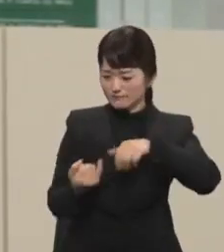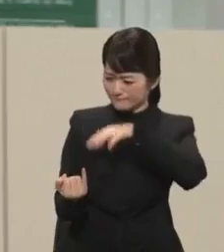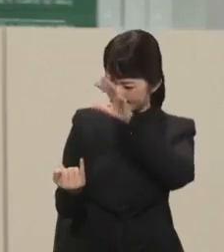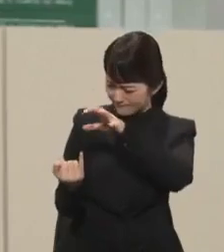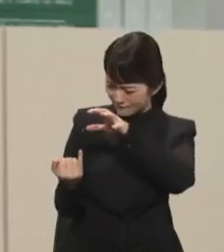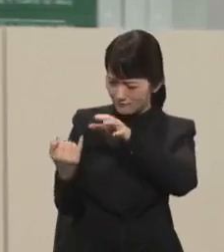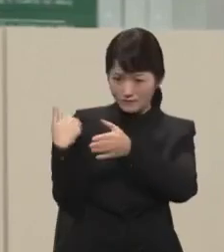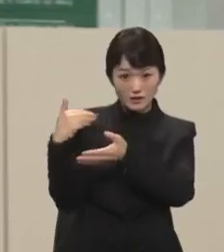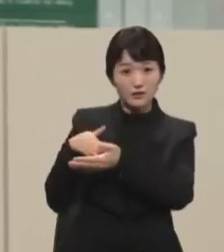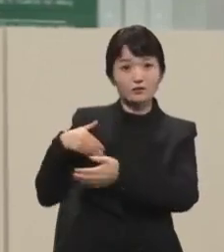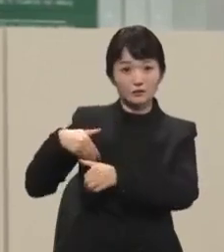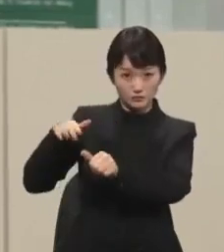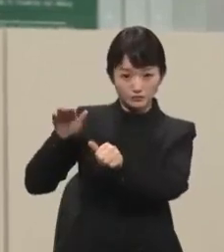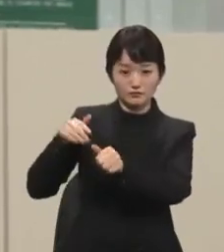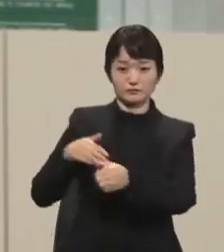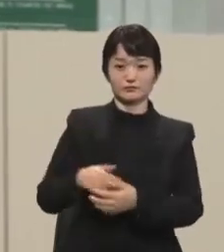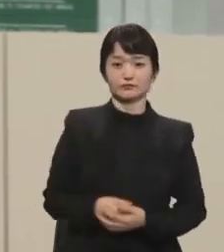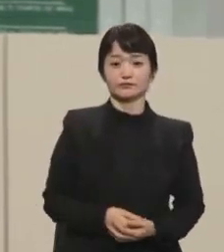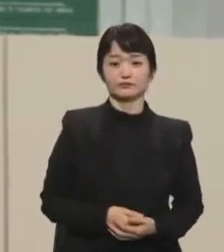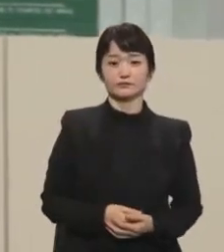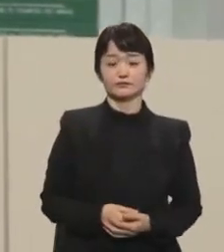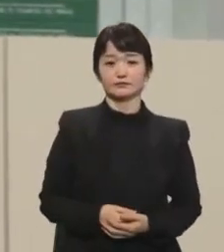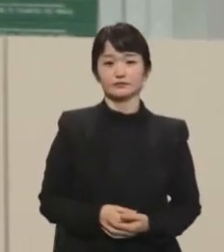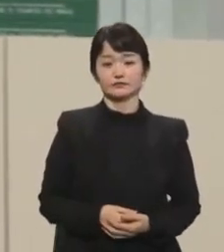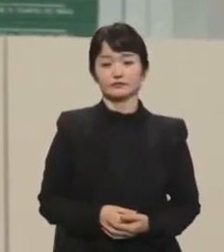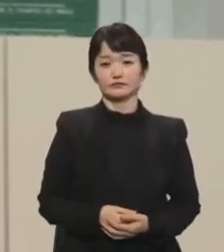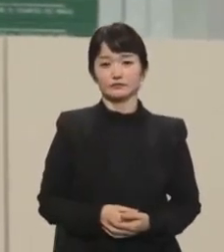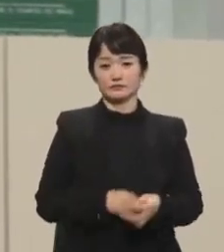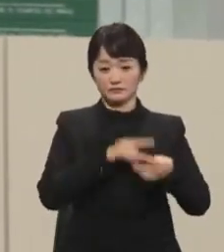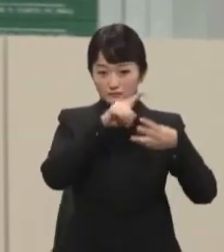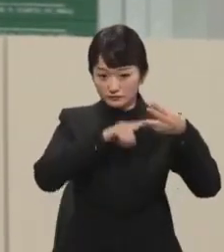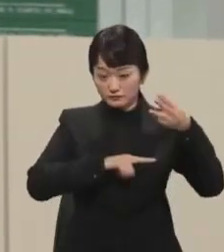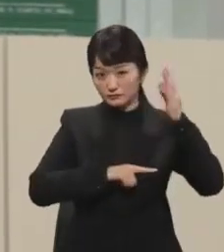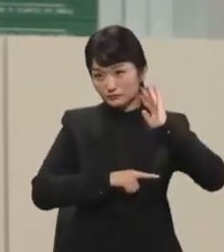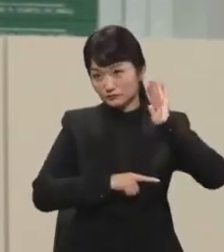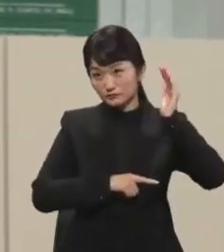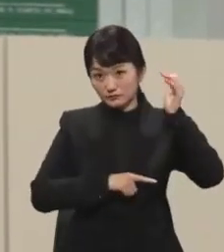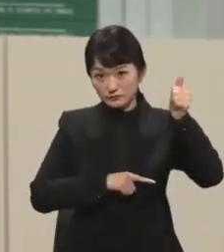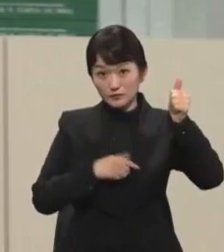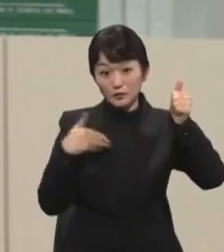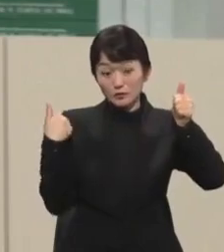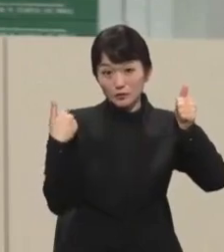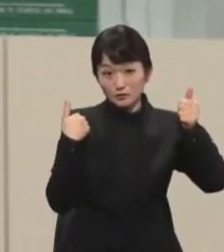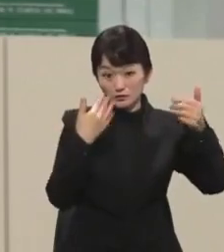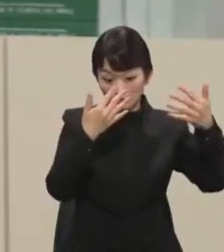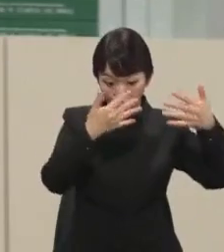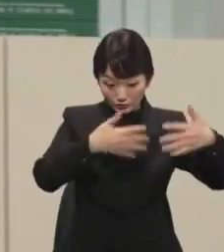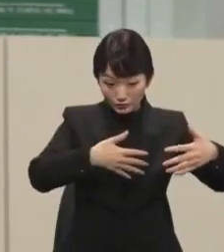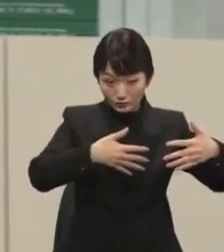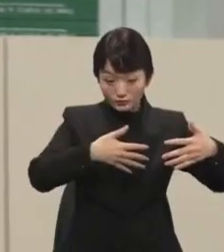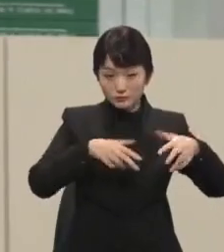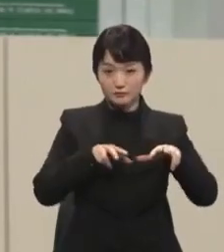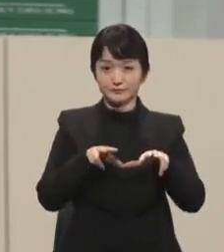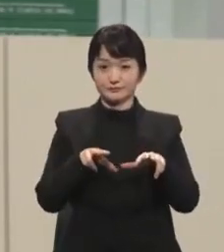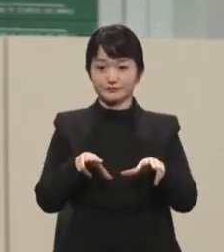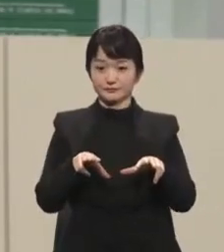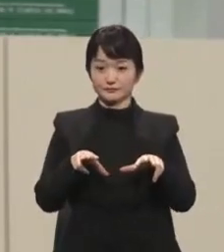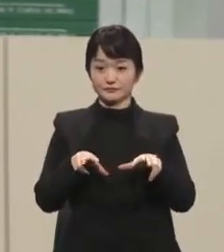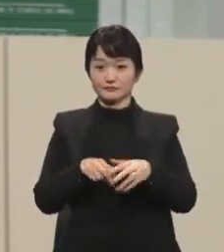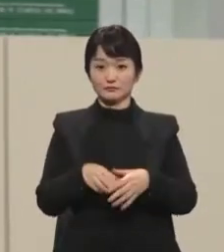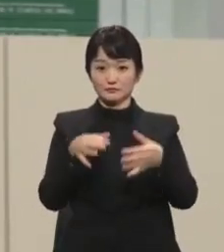아니면 돌려보내거나 했을 거기 때문에 아마 그 윤성 대통령 이걸 모른다는 사실을 전제해 놓으면 사실은 지금 당장